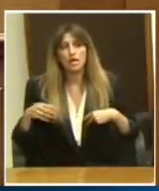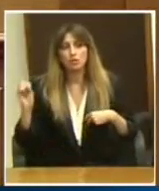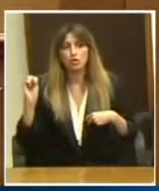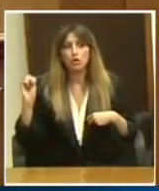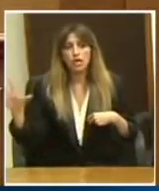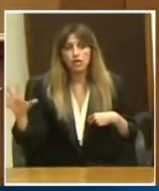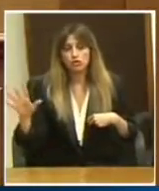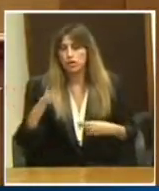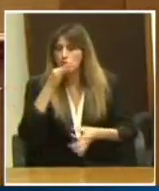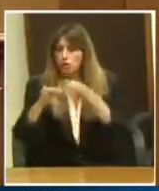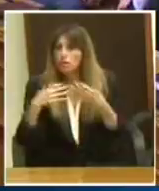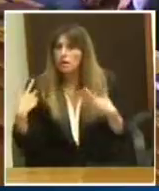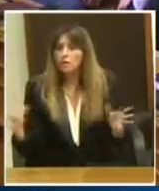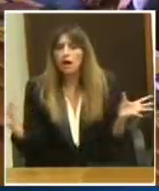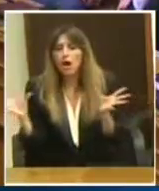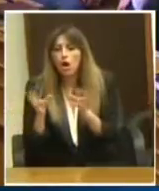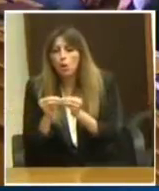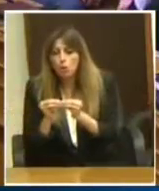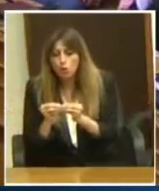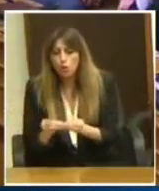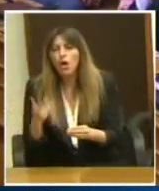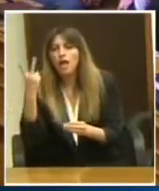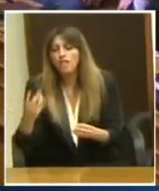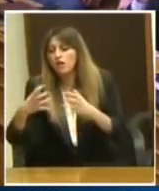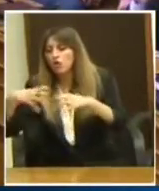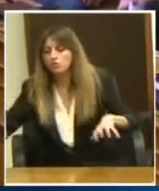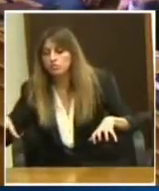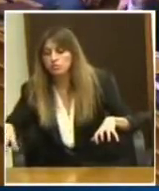στρατόπεδα, αυτών που αφήνουν τα ζητήματα ανοιχτά και αυτών που λύνουν.